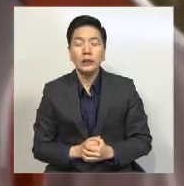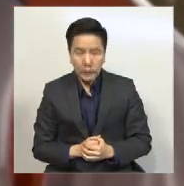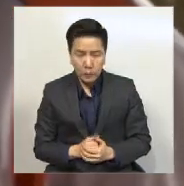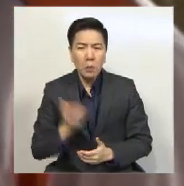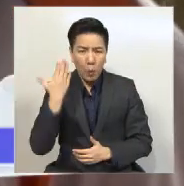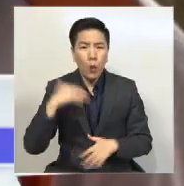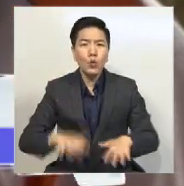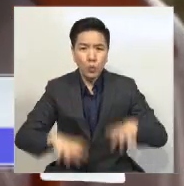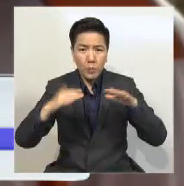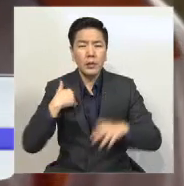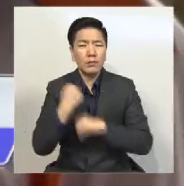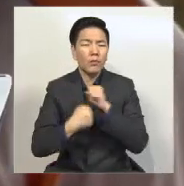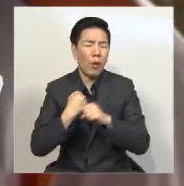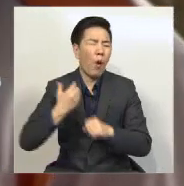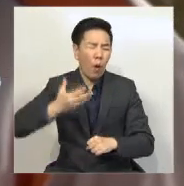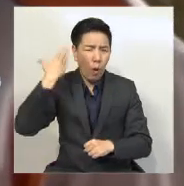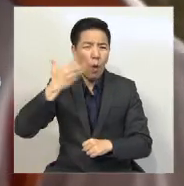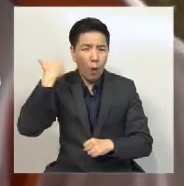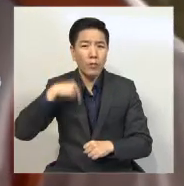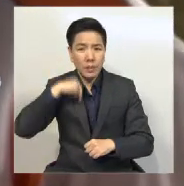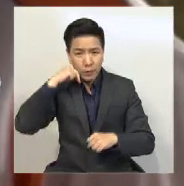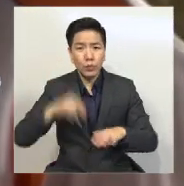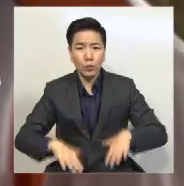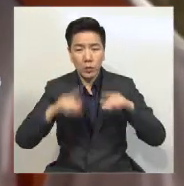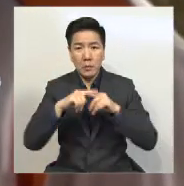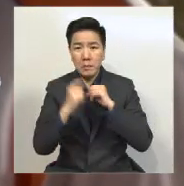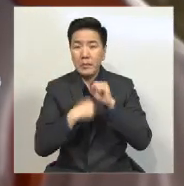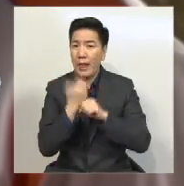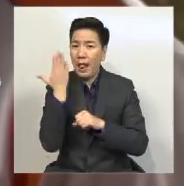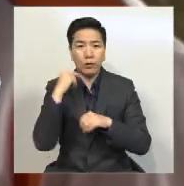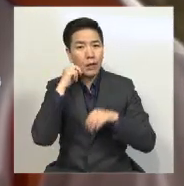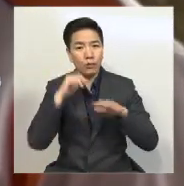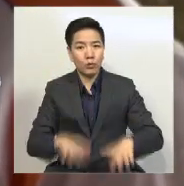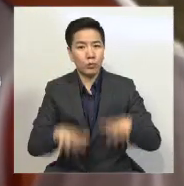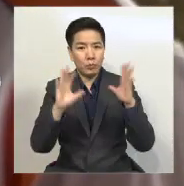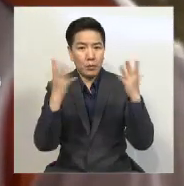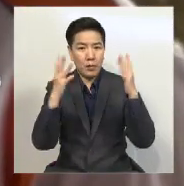ยครับ เคยแต่หลายปีมาแล้ว ครับปีที่แล้วนี่ไม่ท่วม